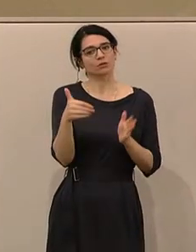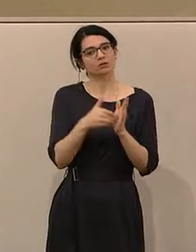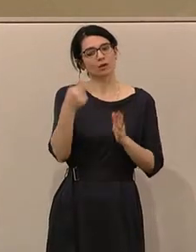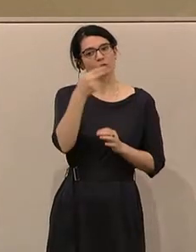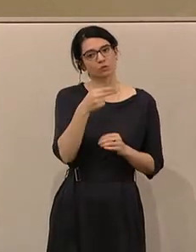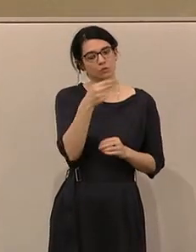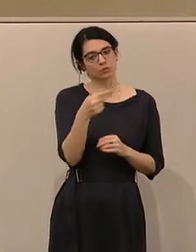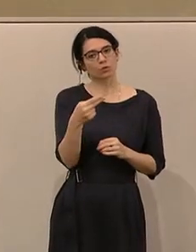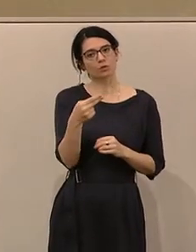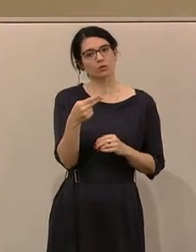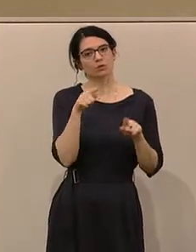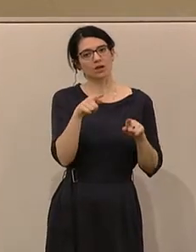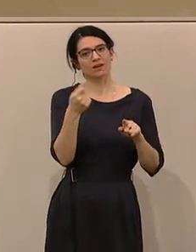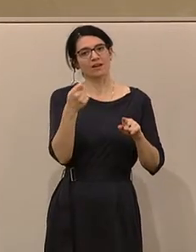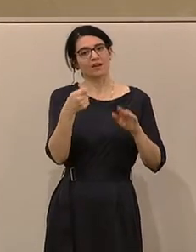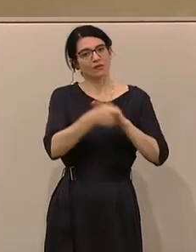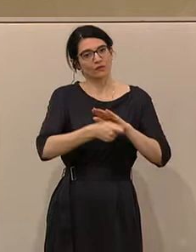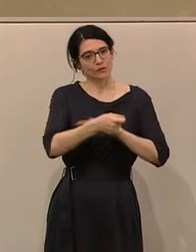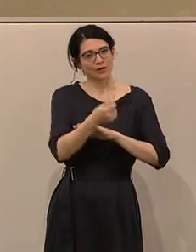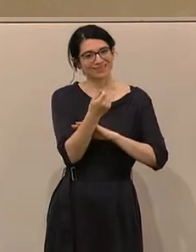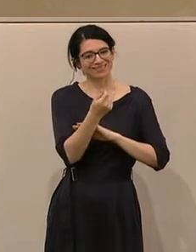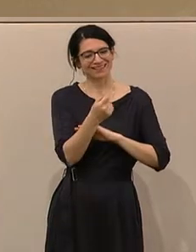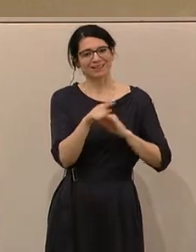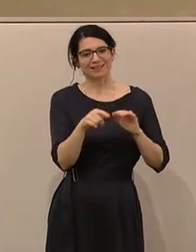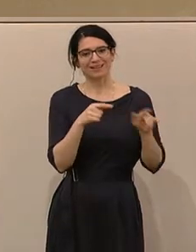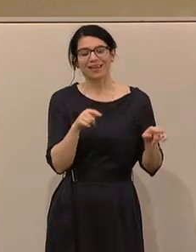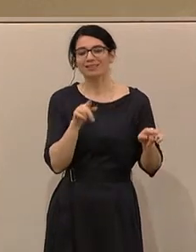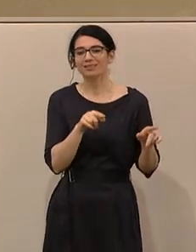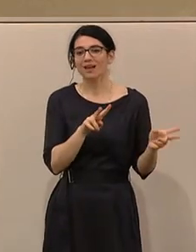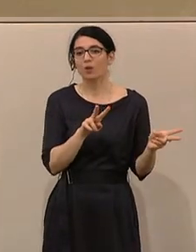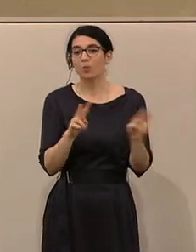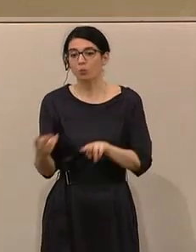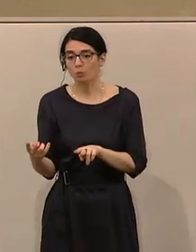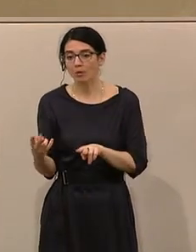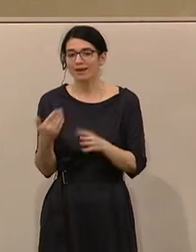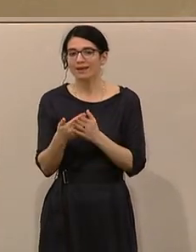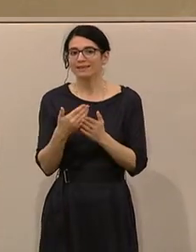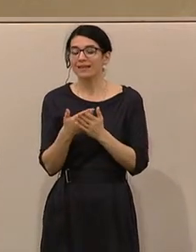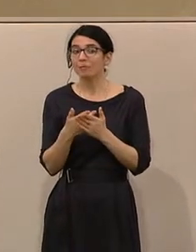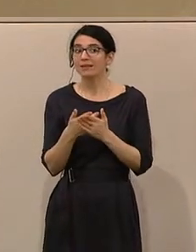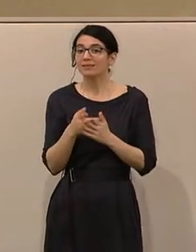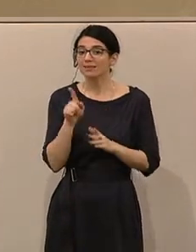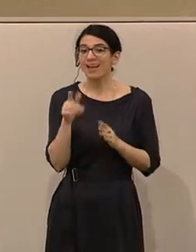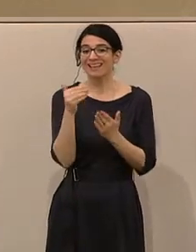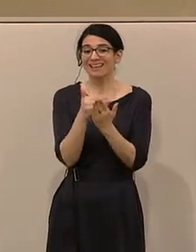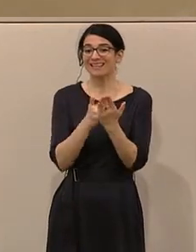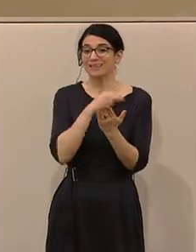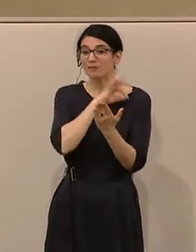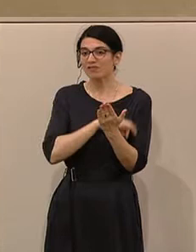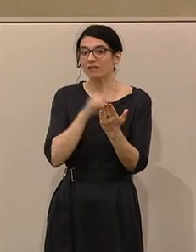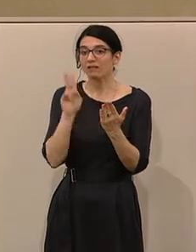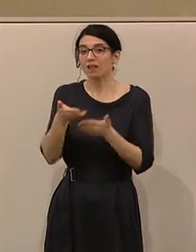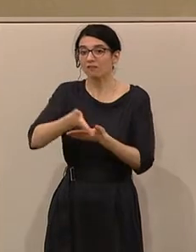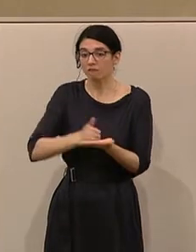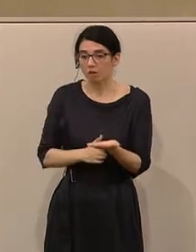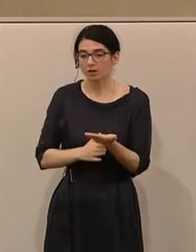Euro von Förderungen in Aufwendungen umgeschichtet haben, damit Sie überhaupt den gesetzlichen Verpflichtungen nachkommen